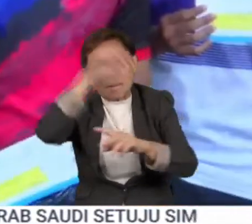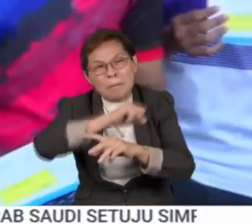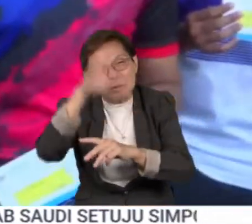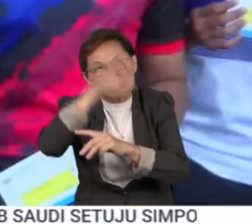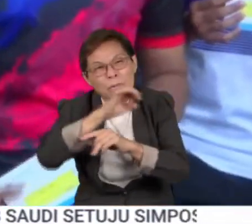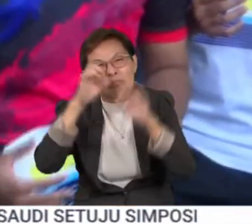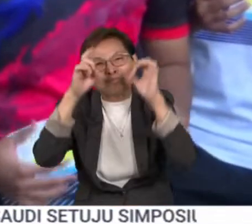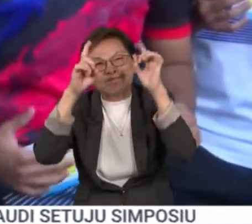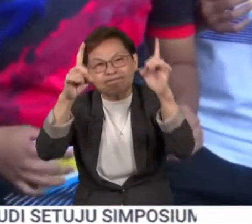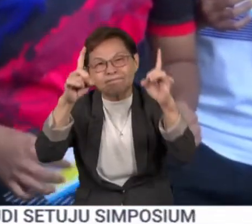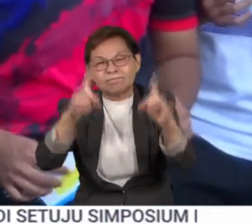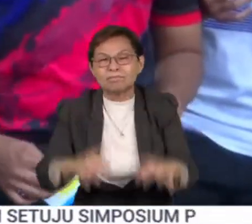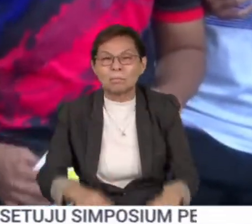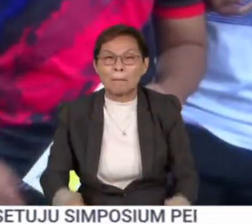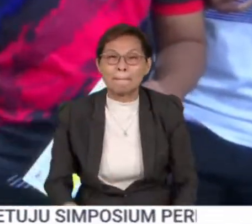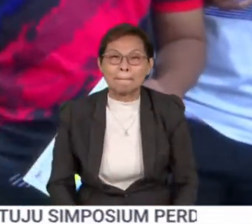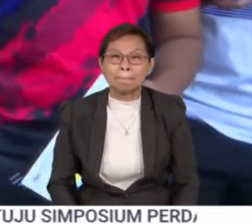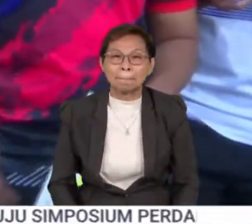Ya.